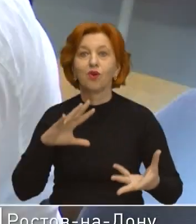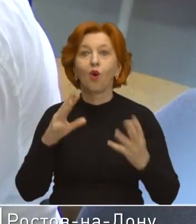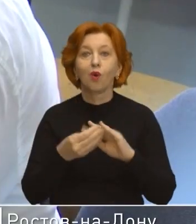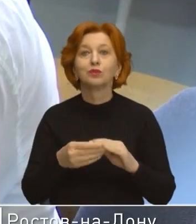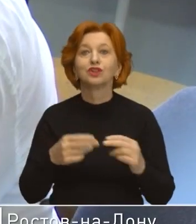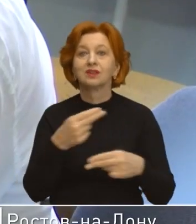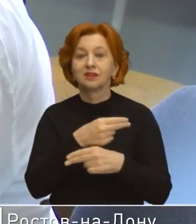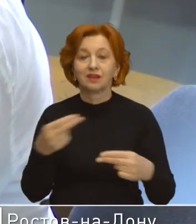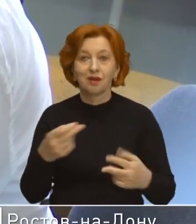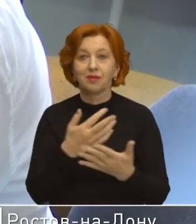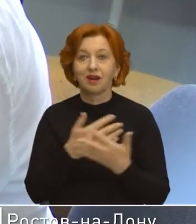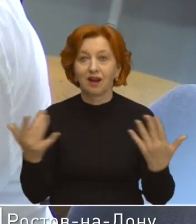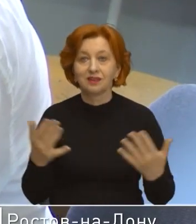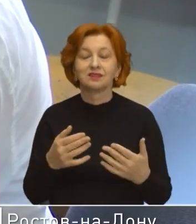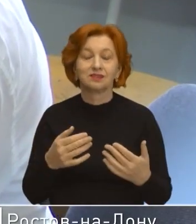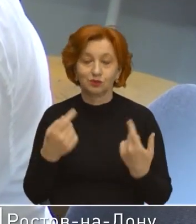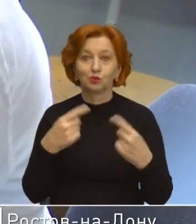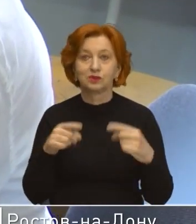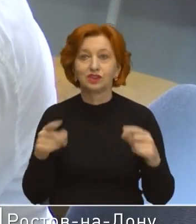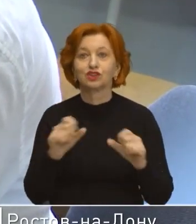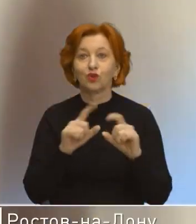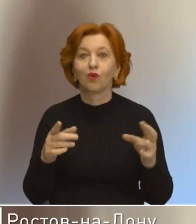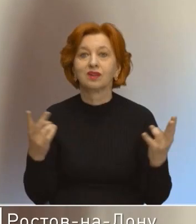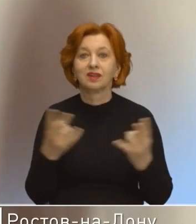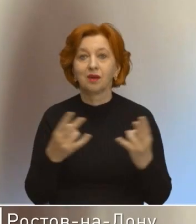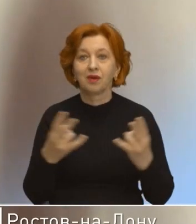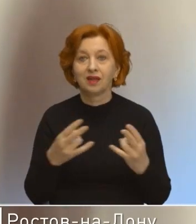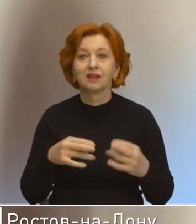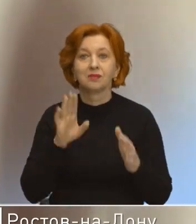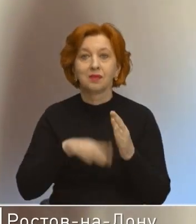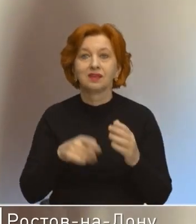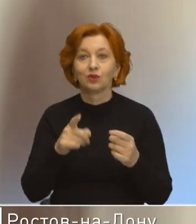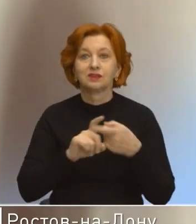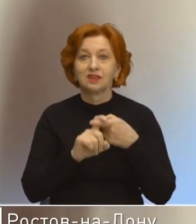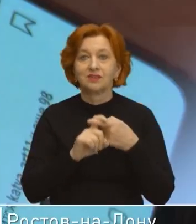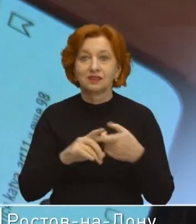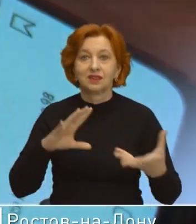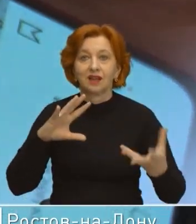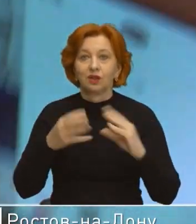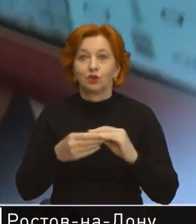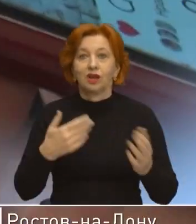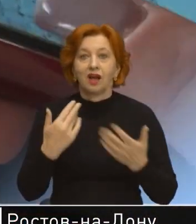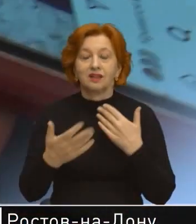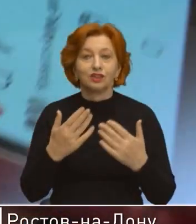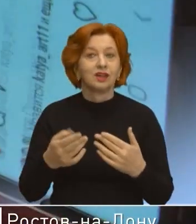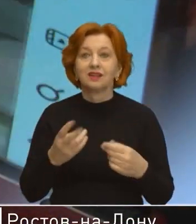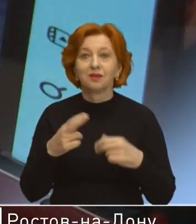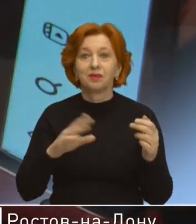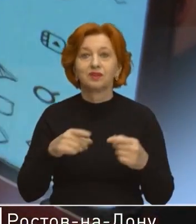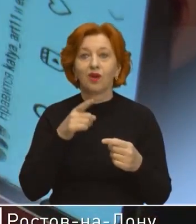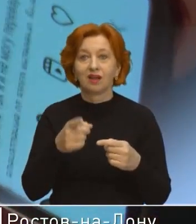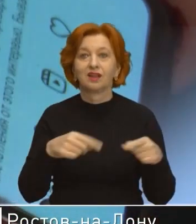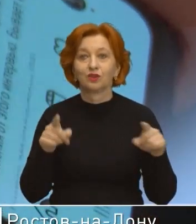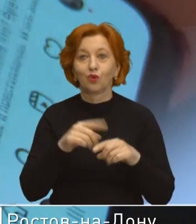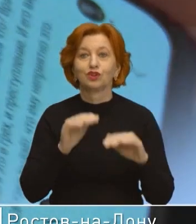чатах. Такая коммуникация за пределами школы необходима. Ведь без нее доверительных отношений не построить. А именно в них сейчас нуждаются